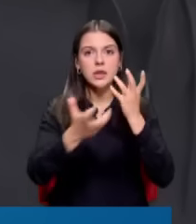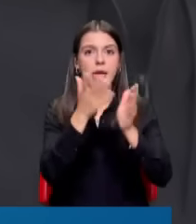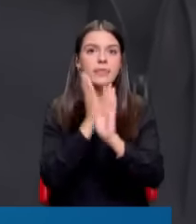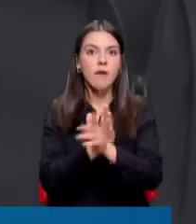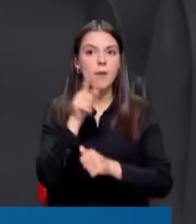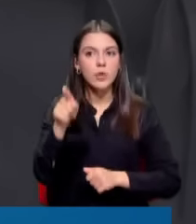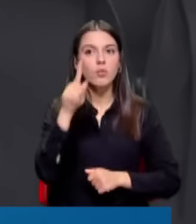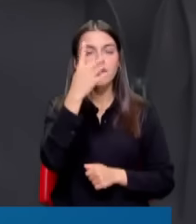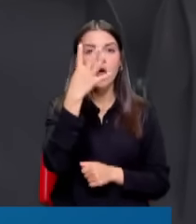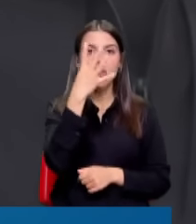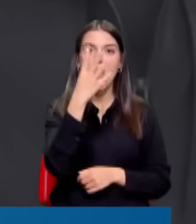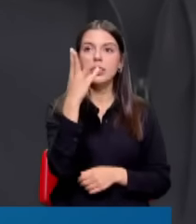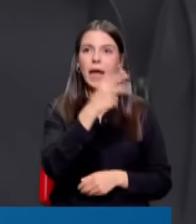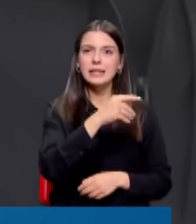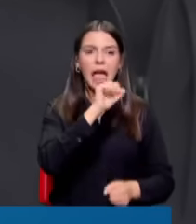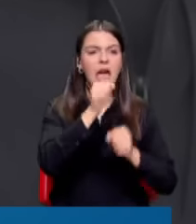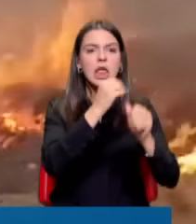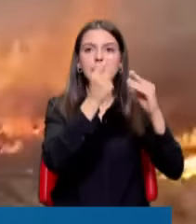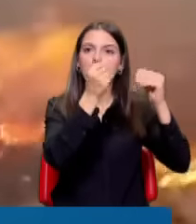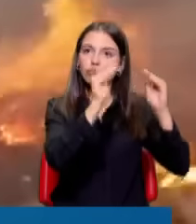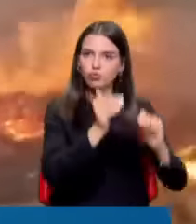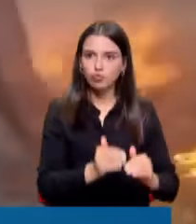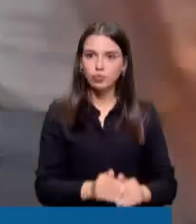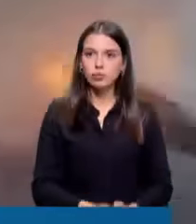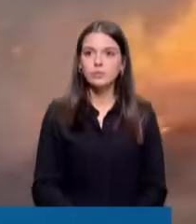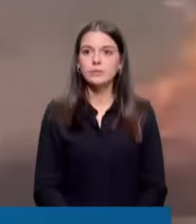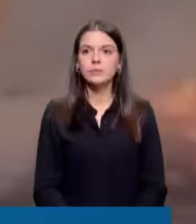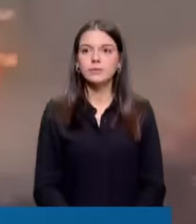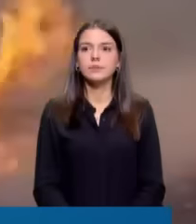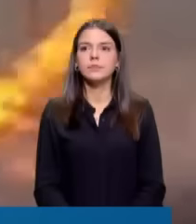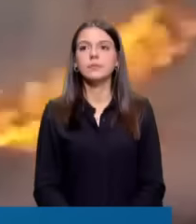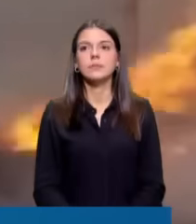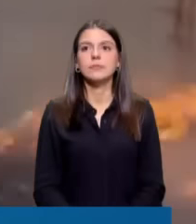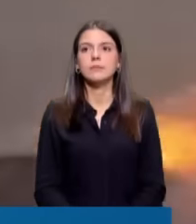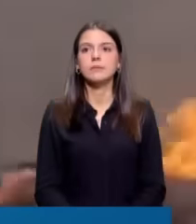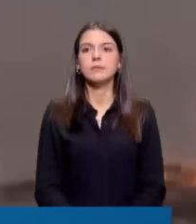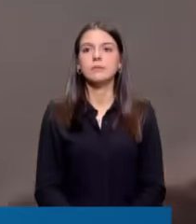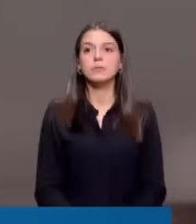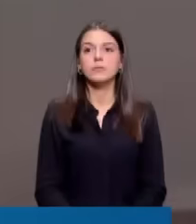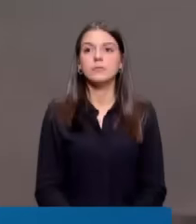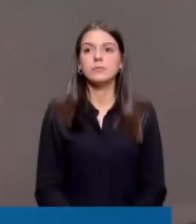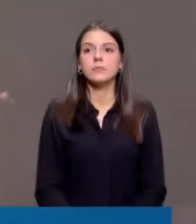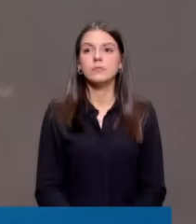Bunlardan 4'ünün enerjisi düşürülmüş vaziyette. Yanlarına şurayı söndürün, karşı